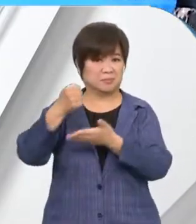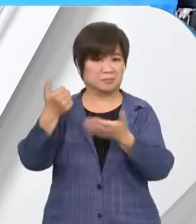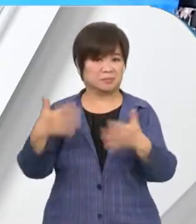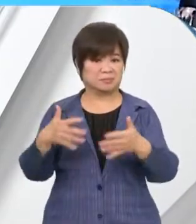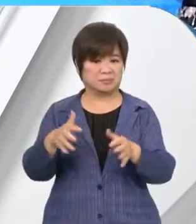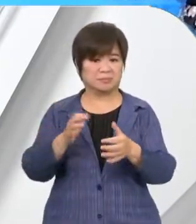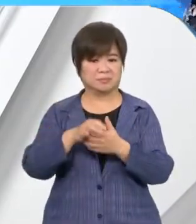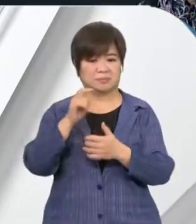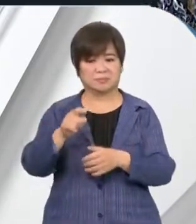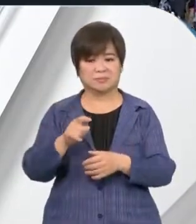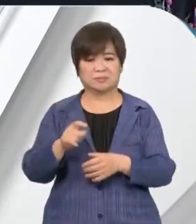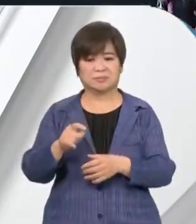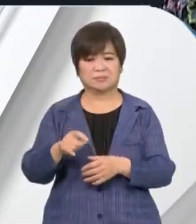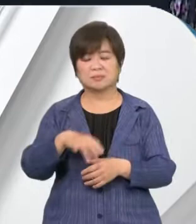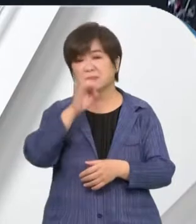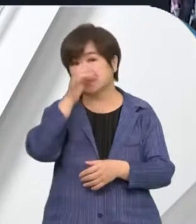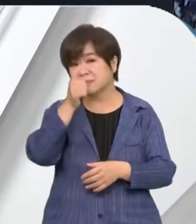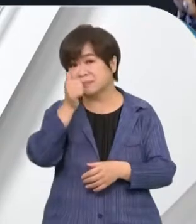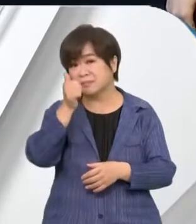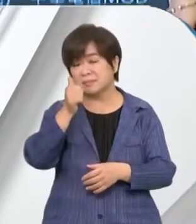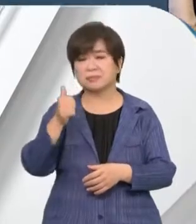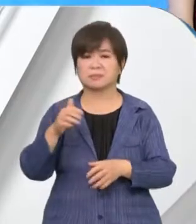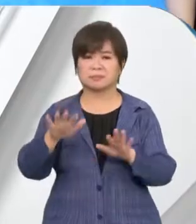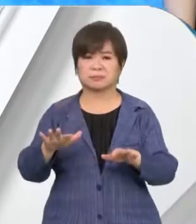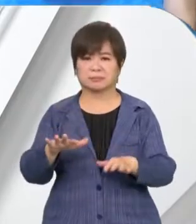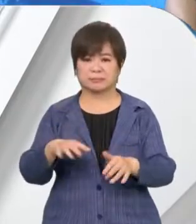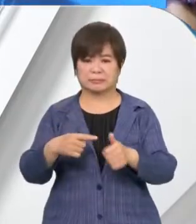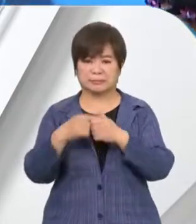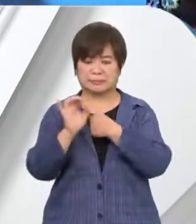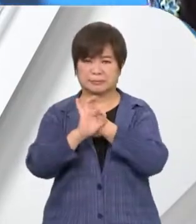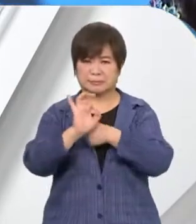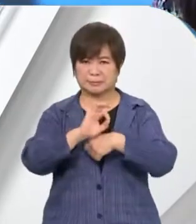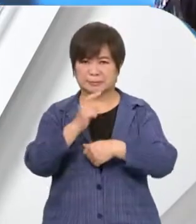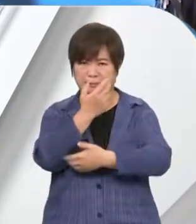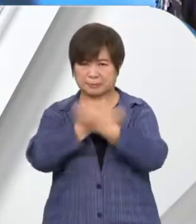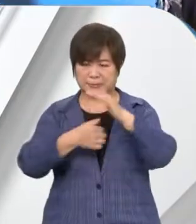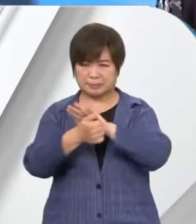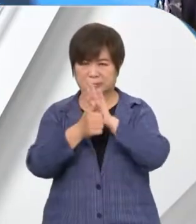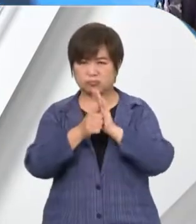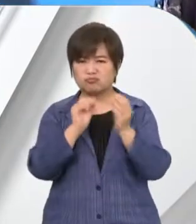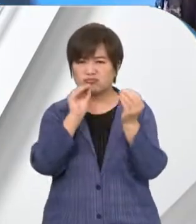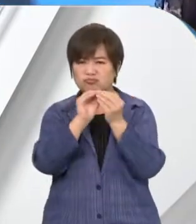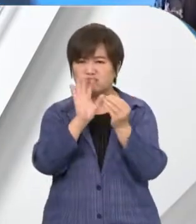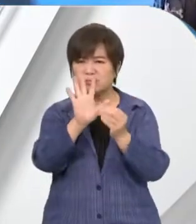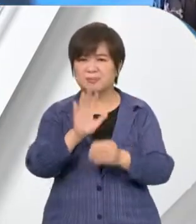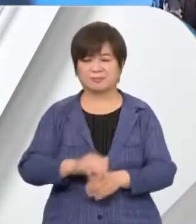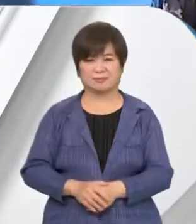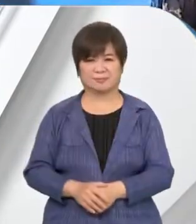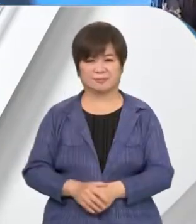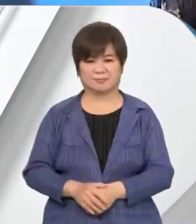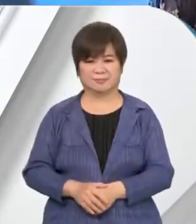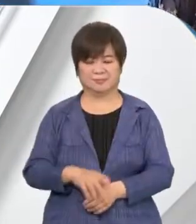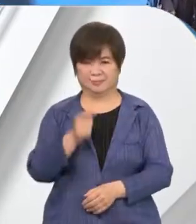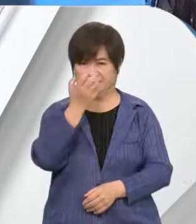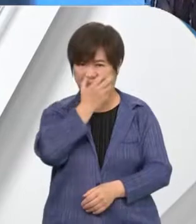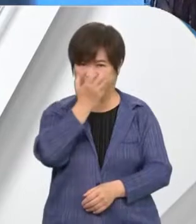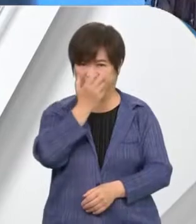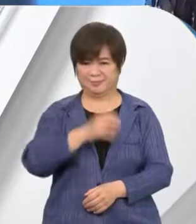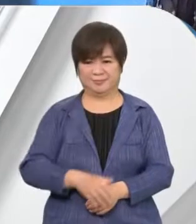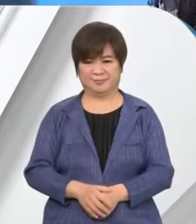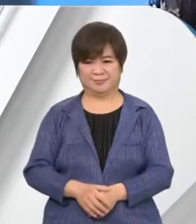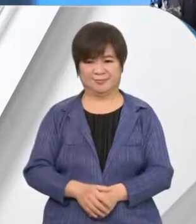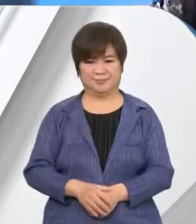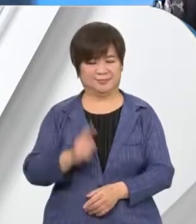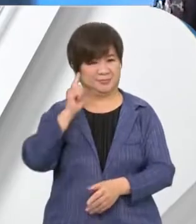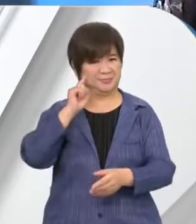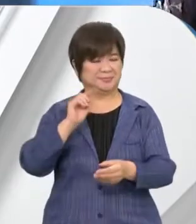戏做很久咧，不过你还记头一摆都是目前又上进嘅戏。 其实我觉得很有趣，那虽然很荒